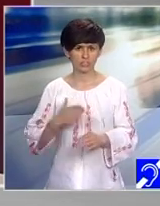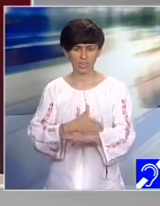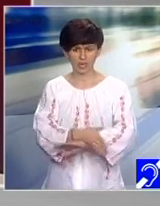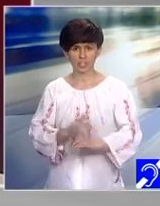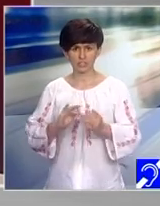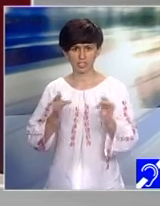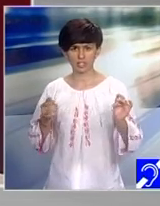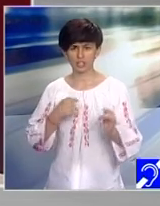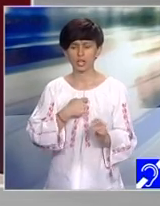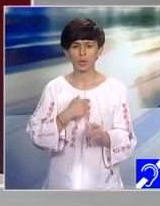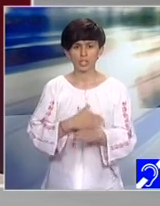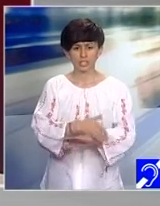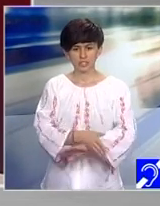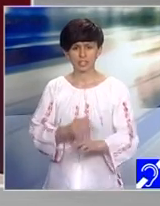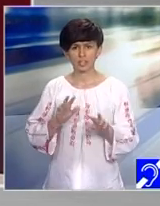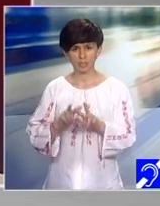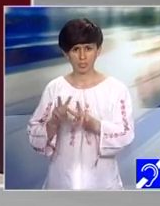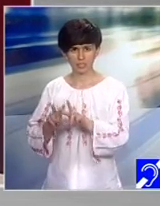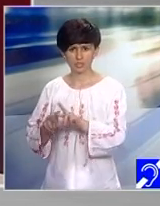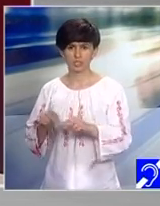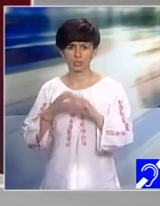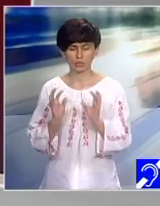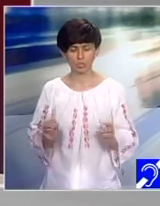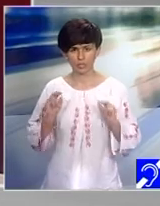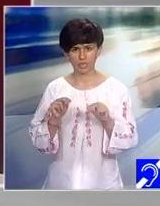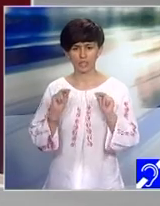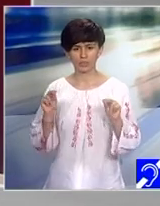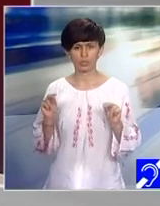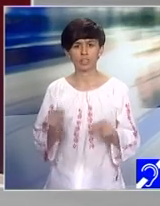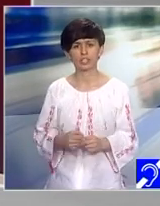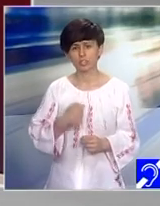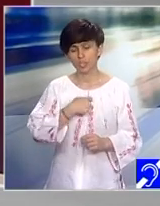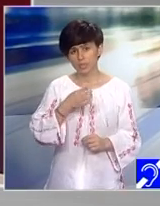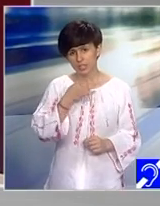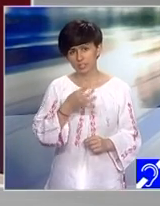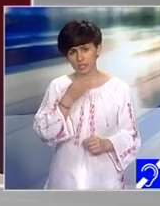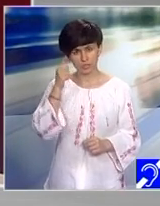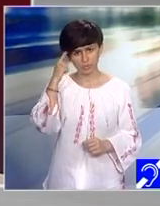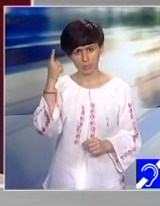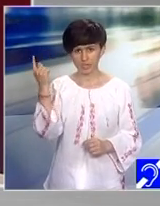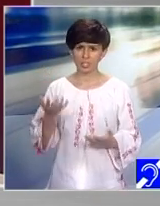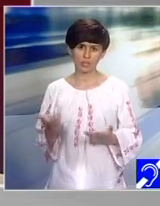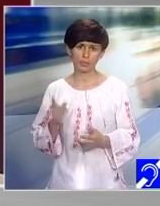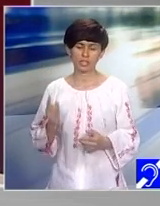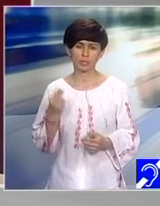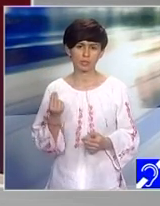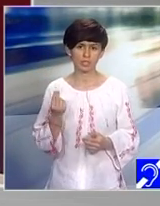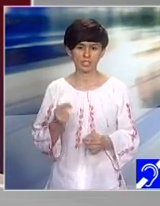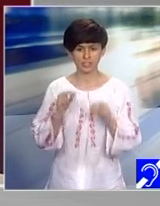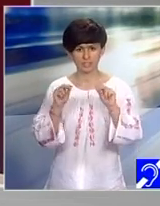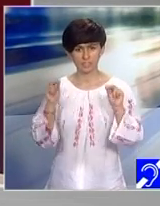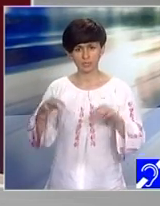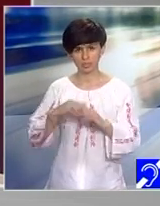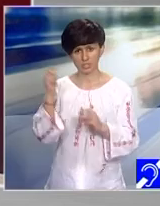site-ul România Educată și să își spună părerea despre cum ar trebui îmbunătățit învățământul din țara noastră.